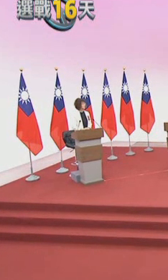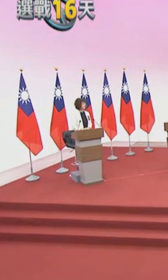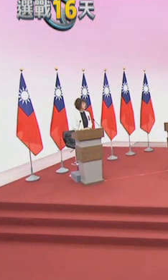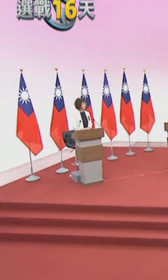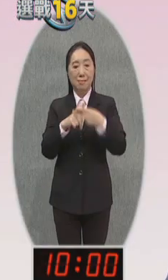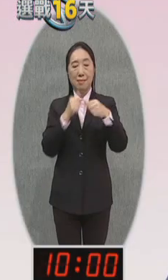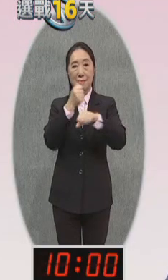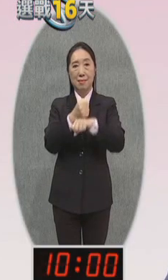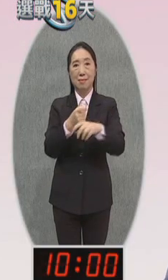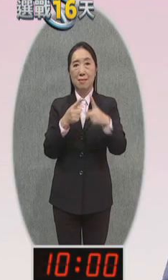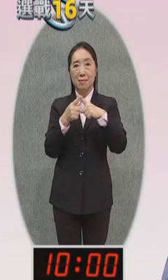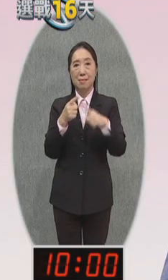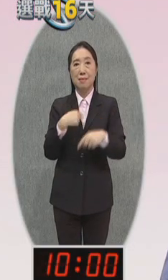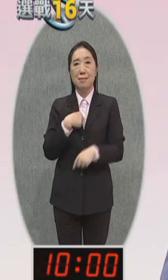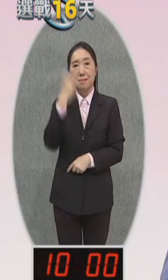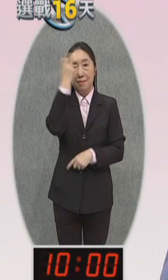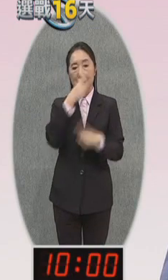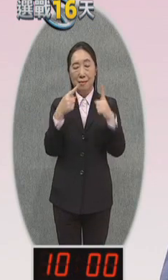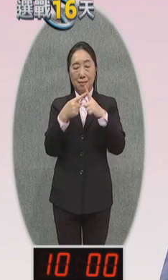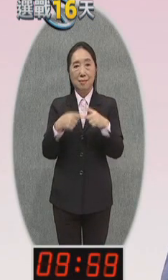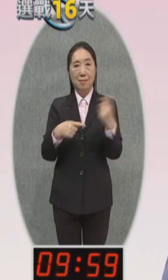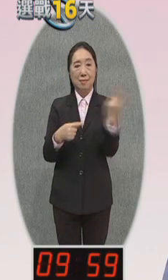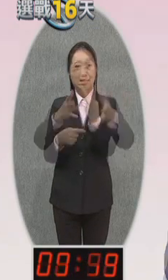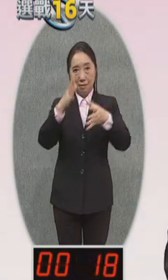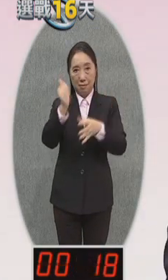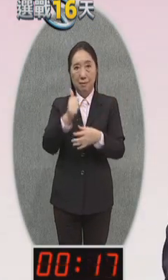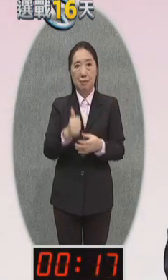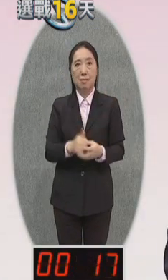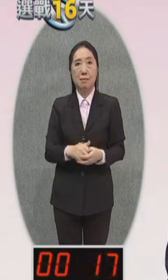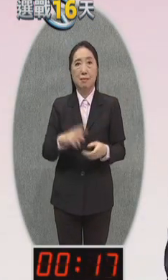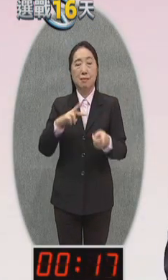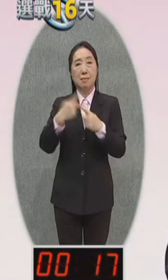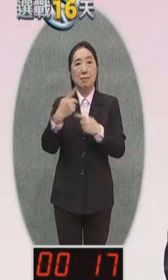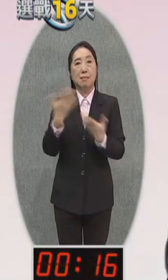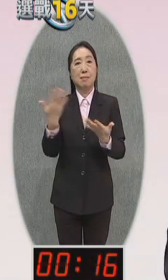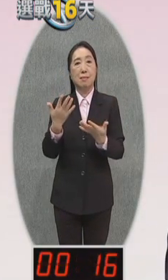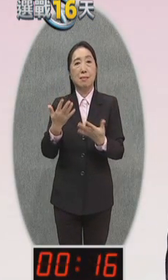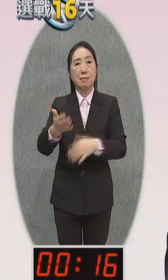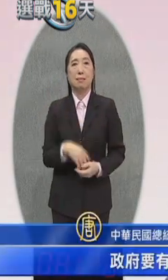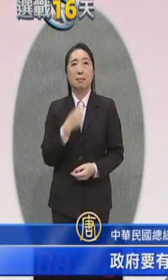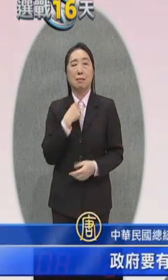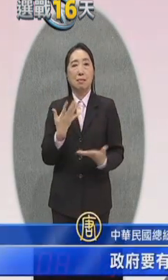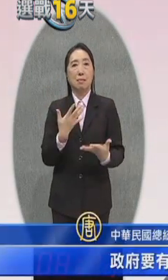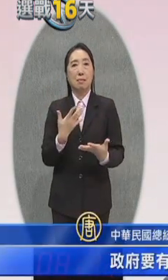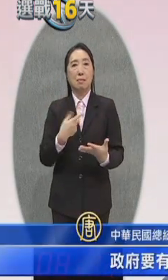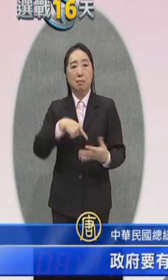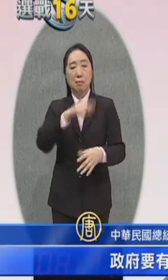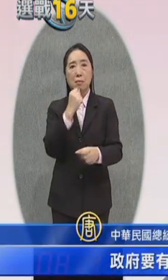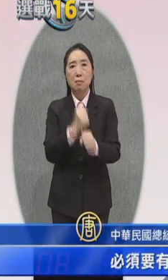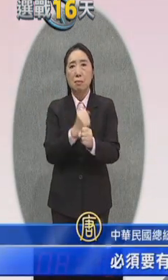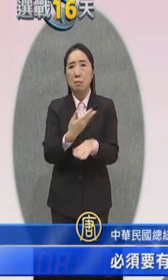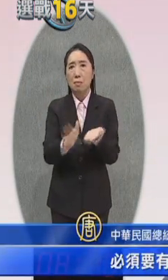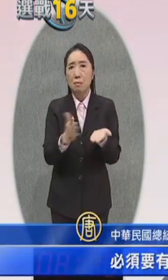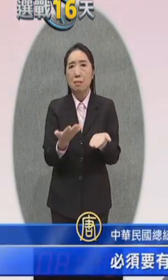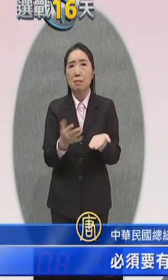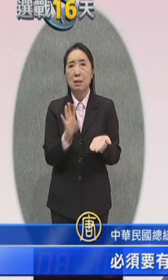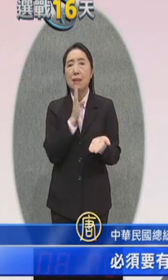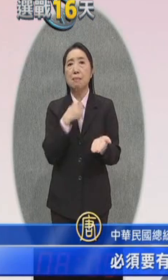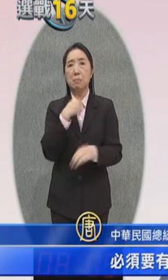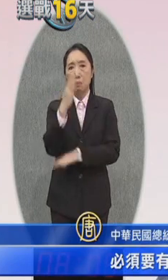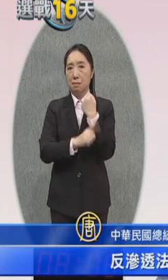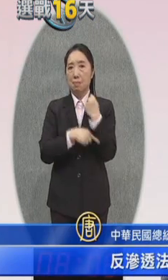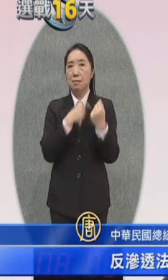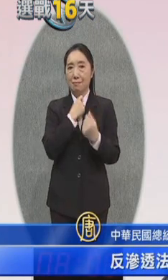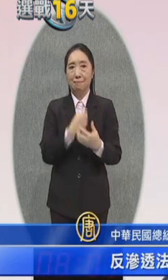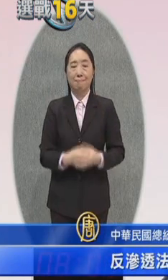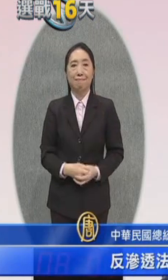发表会中，备受关注的反渗透法也成为焦点之一。 政府要有所作为， 必须要有法律根